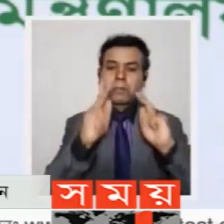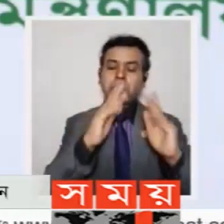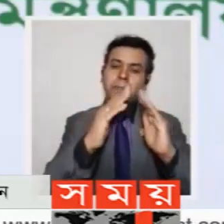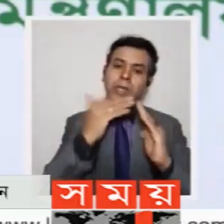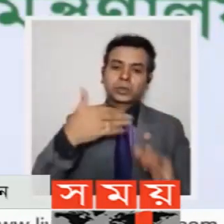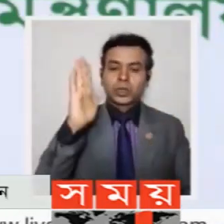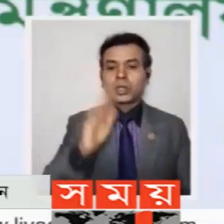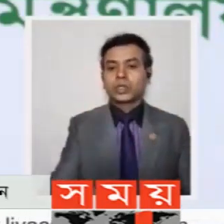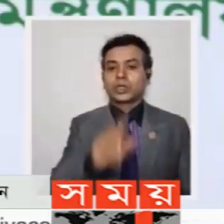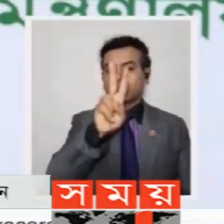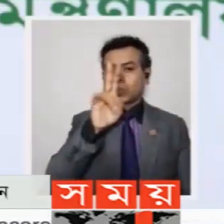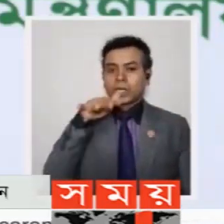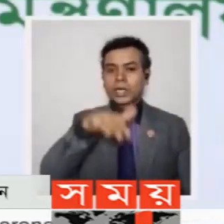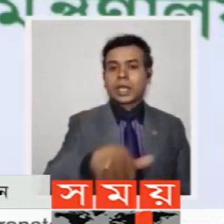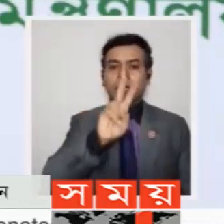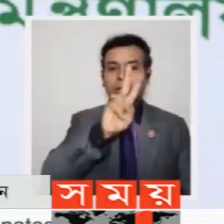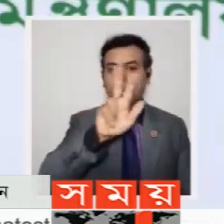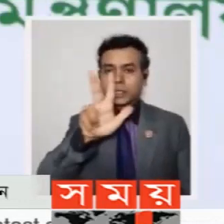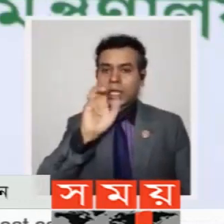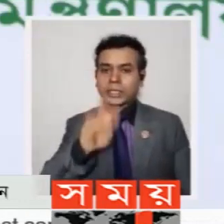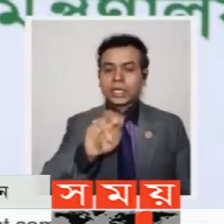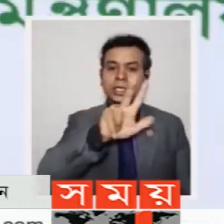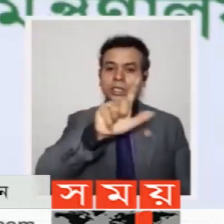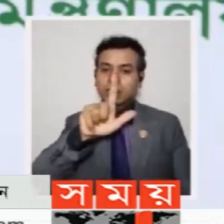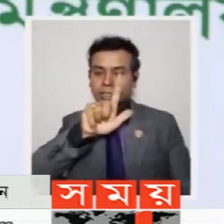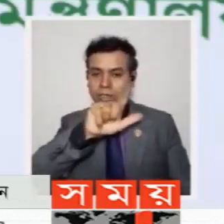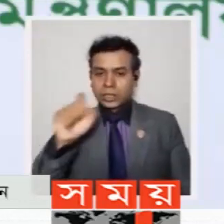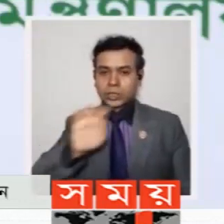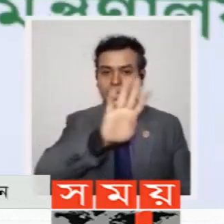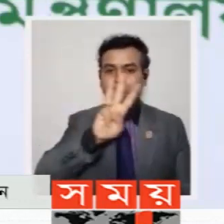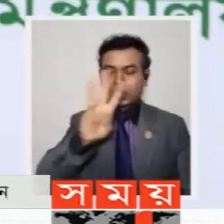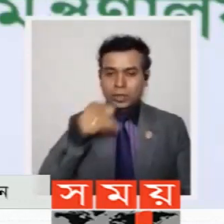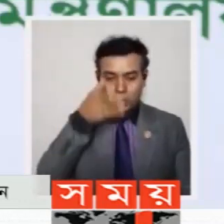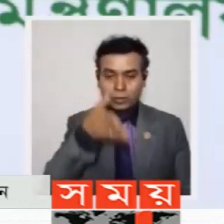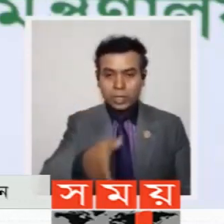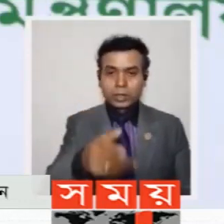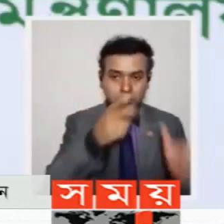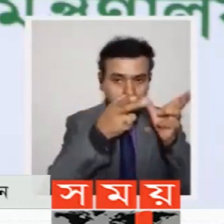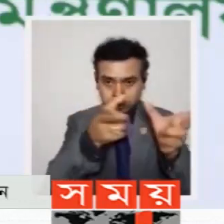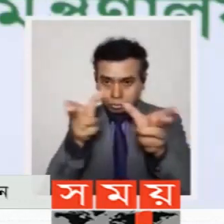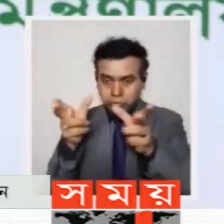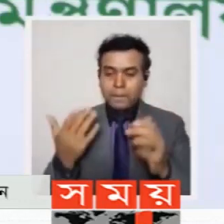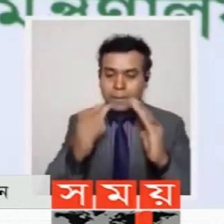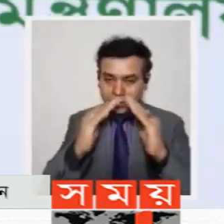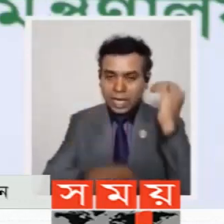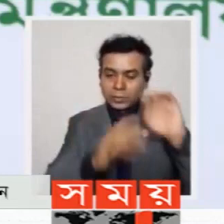287,879 জন, এ পর্যন্ত এ পর্যন্ত ছাড় পেয়েছেন